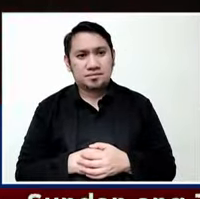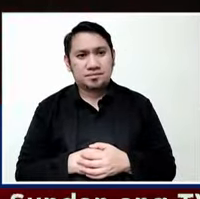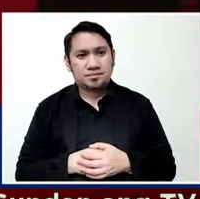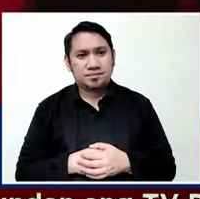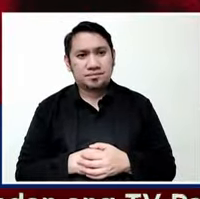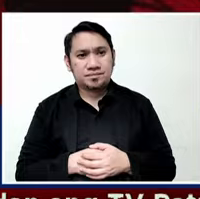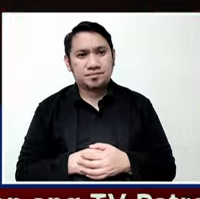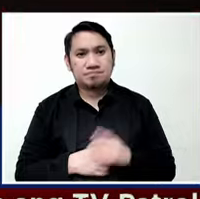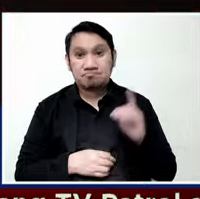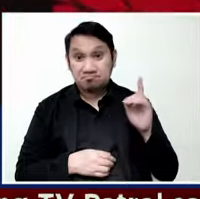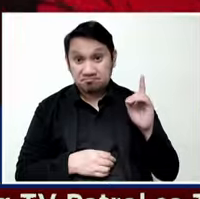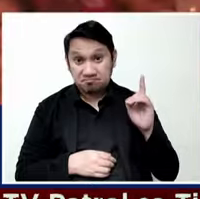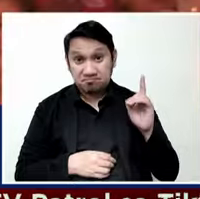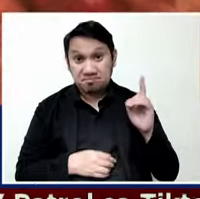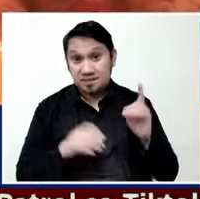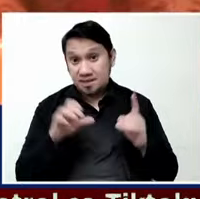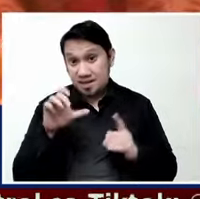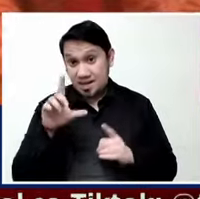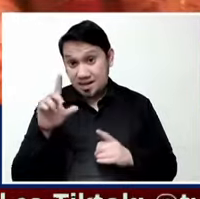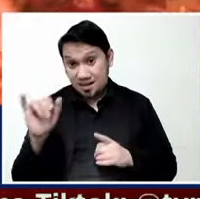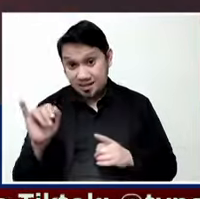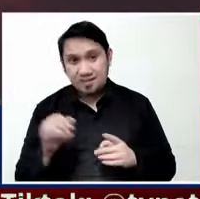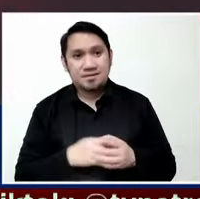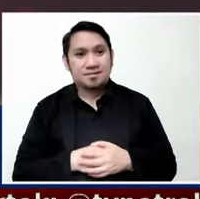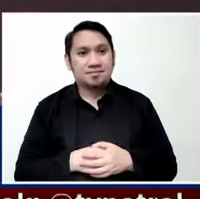Eli Bundia.